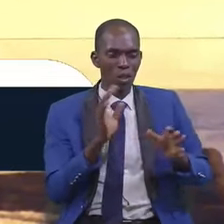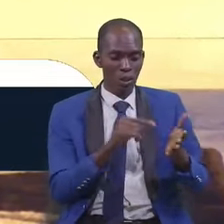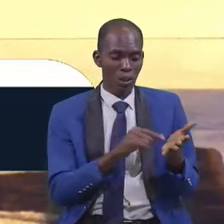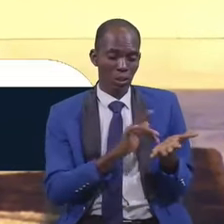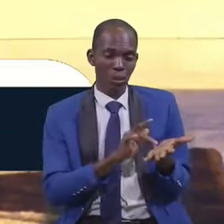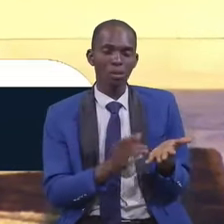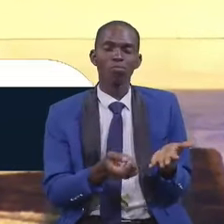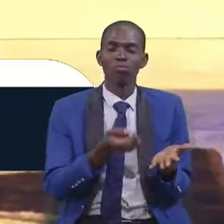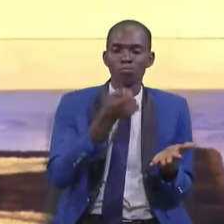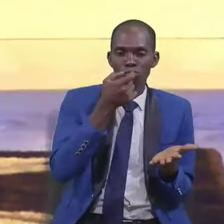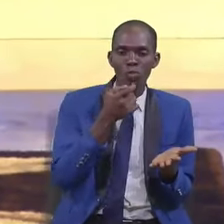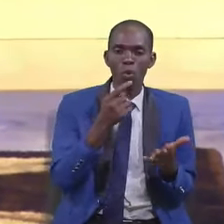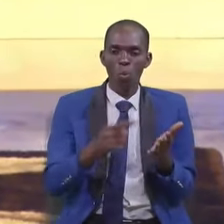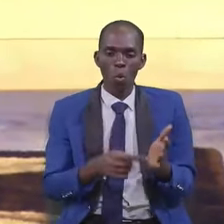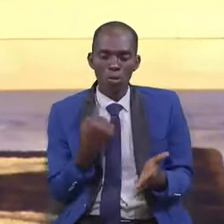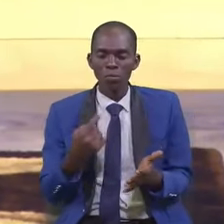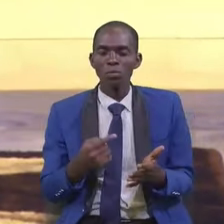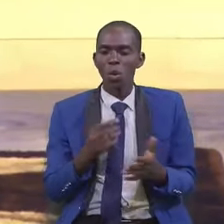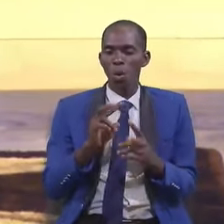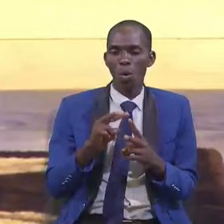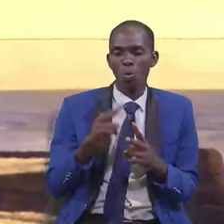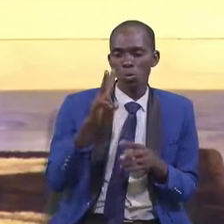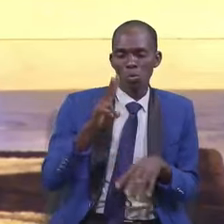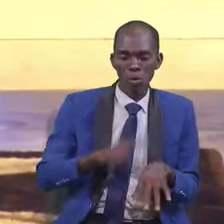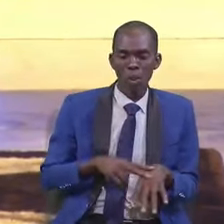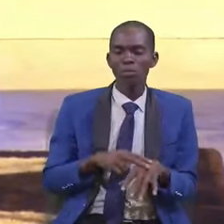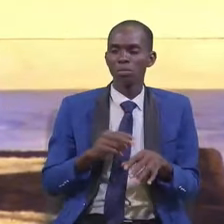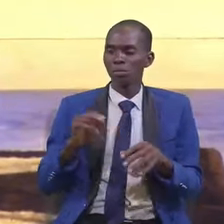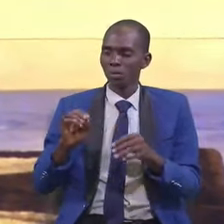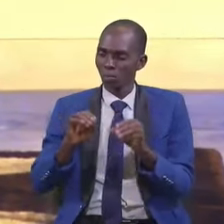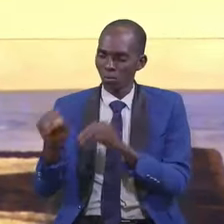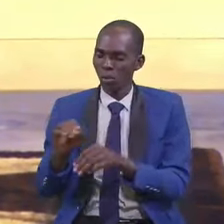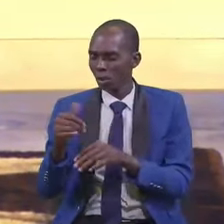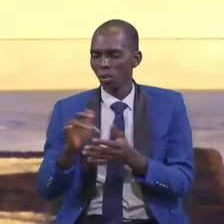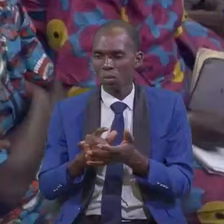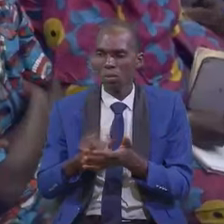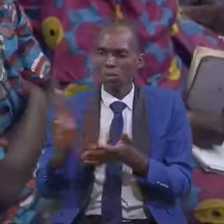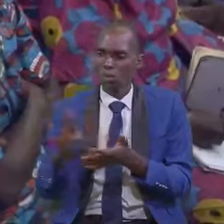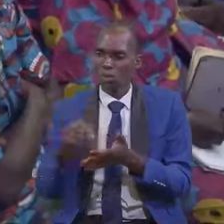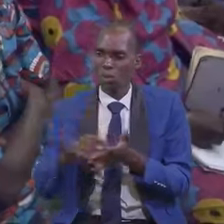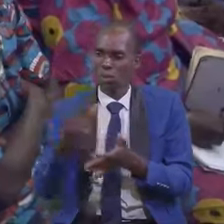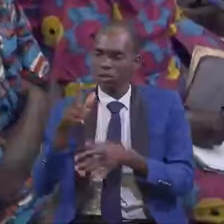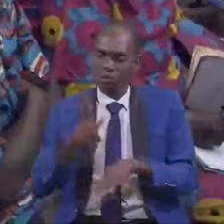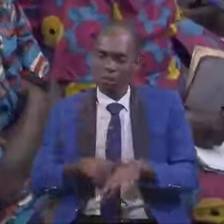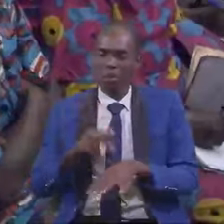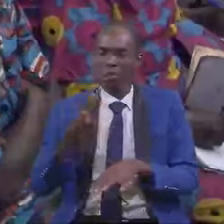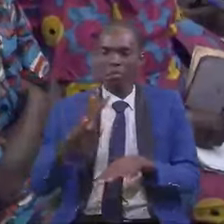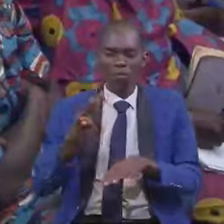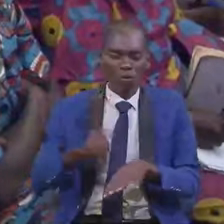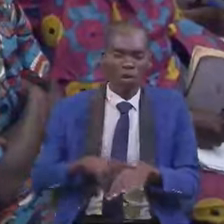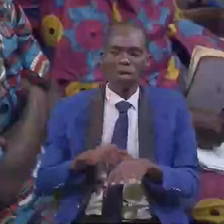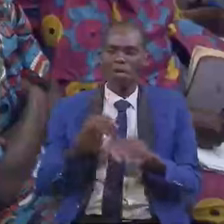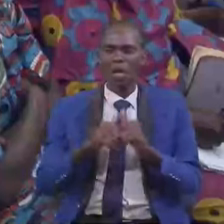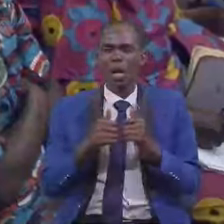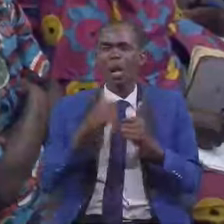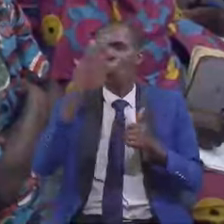utilisez les médicaments selon la prescription, le docteur va dire que je suis sûr que ceci qui tourne, vous serez